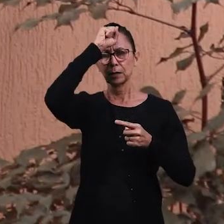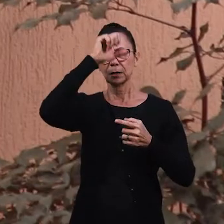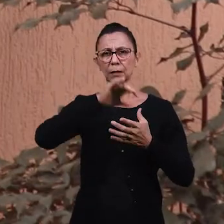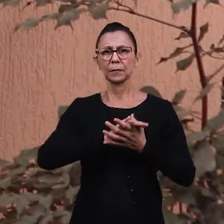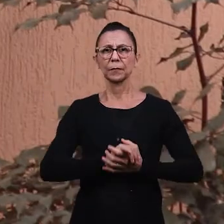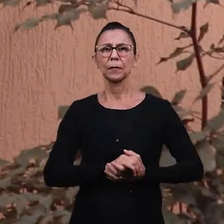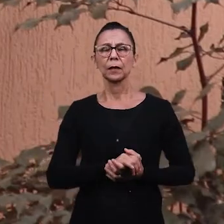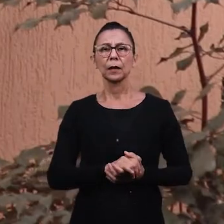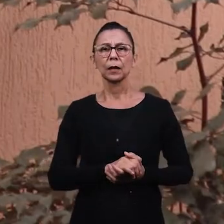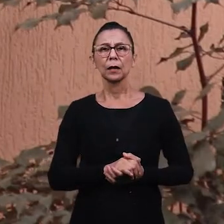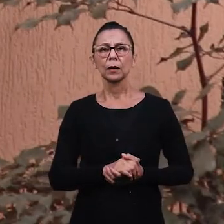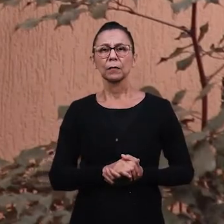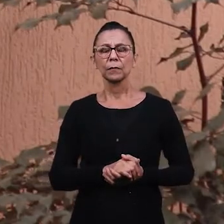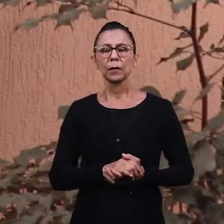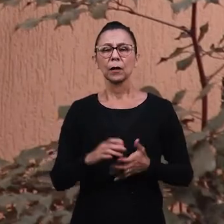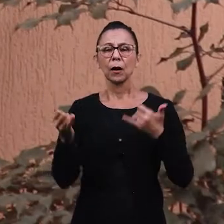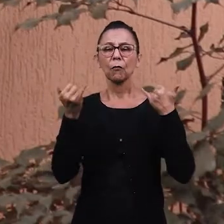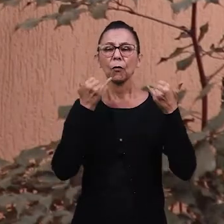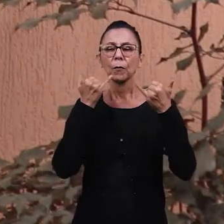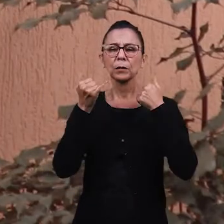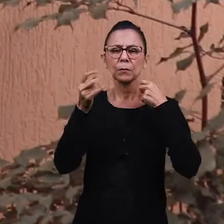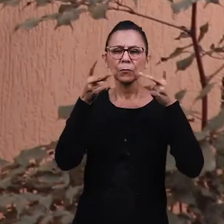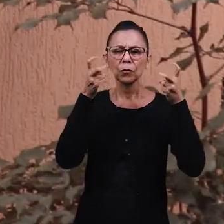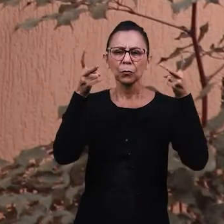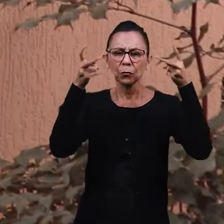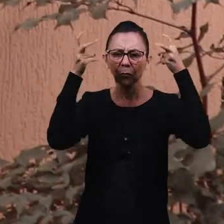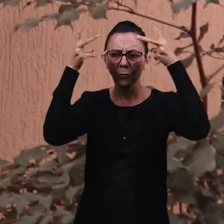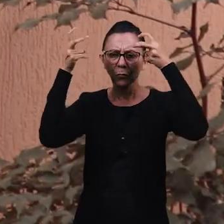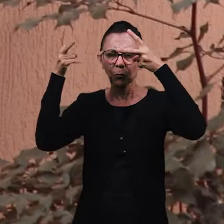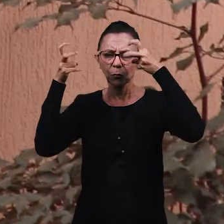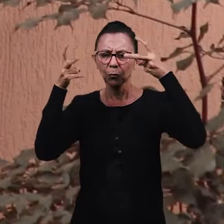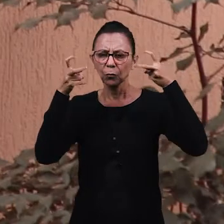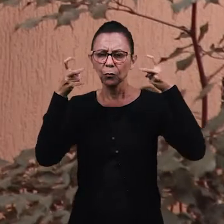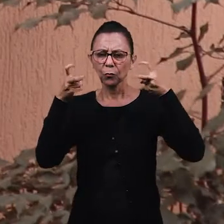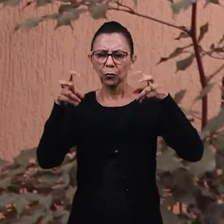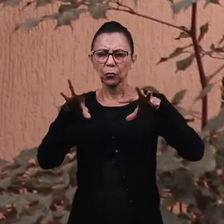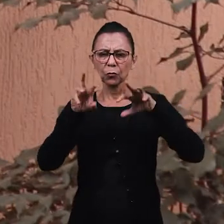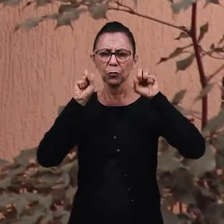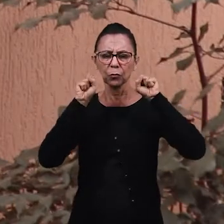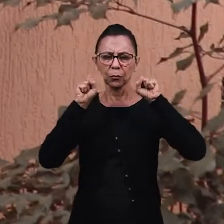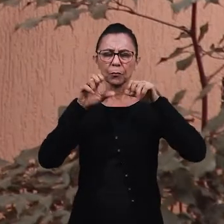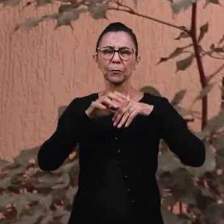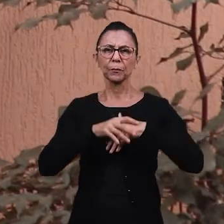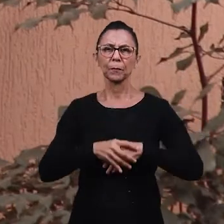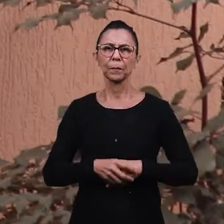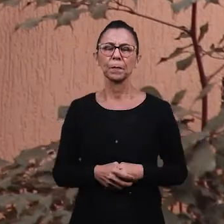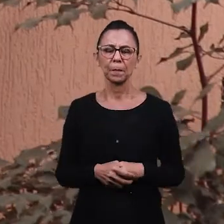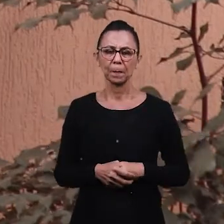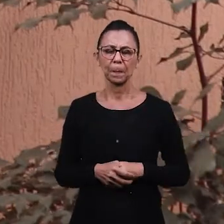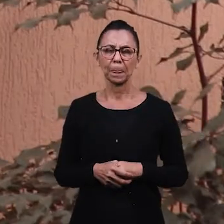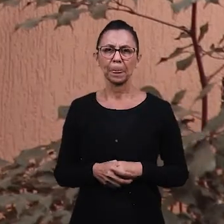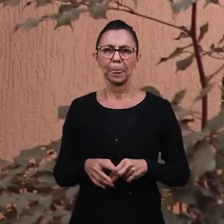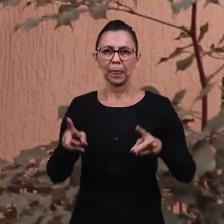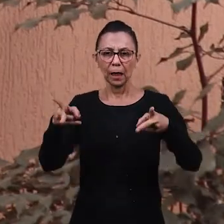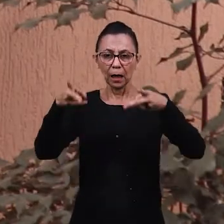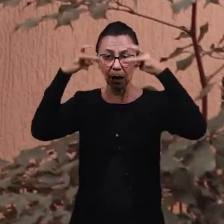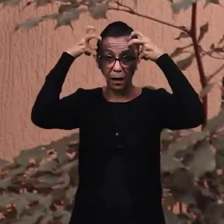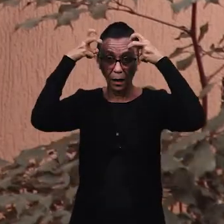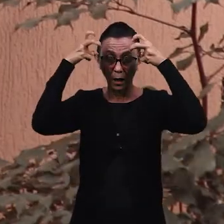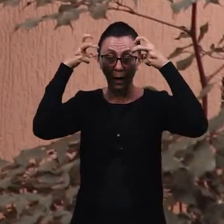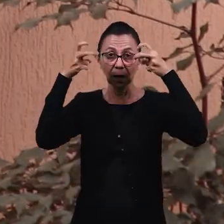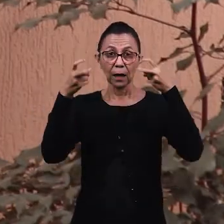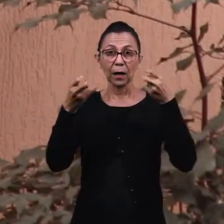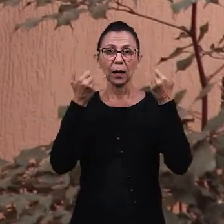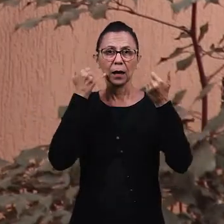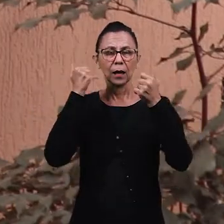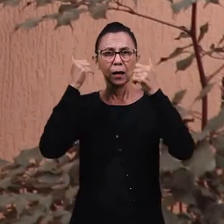Aujourd'hui, nous allons parler des problèmes d'apprentissage. Donc, l'apprentissage, c'est quoi? Nous prenons les informations